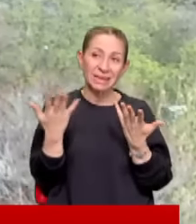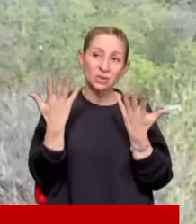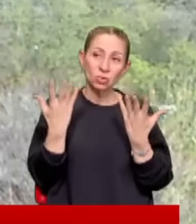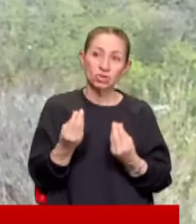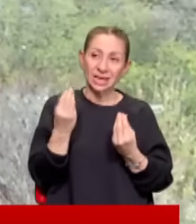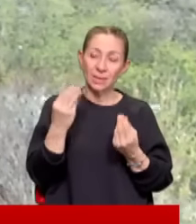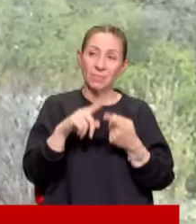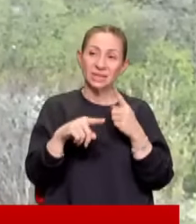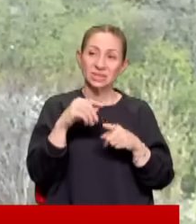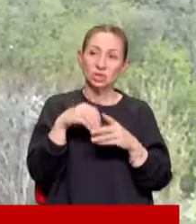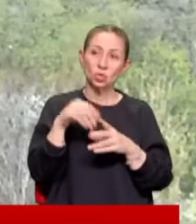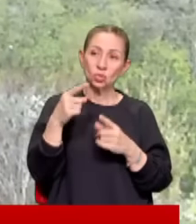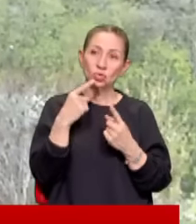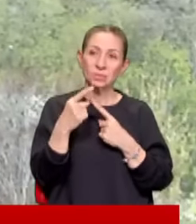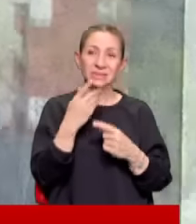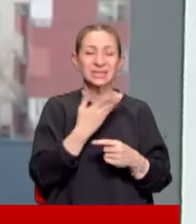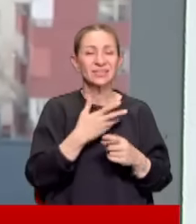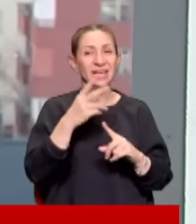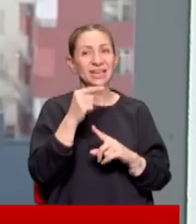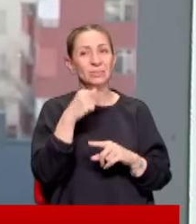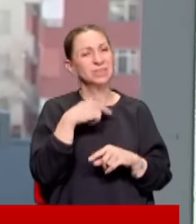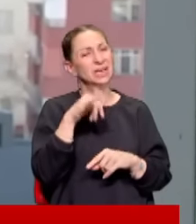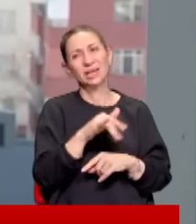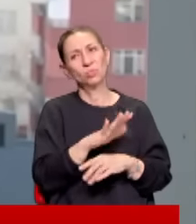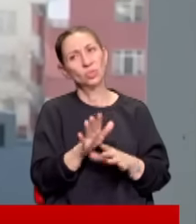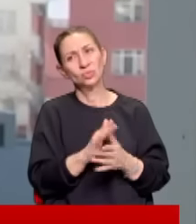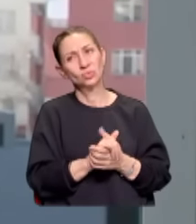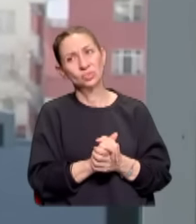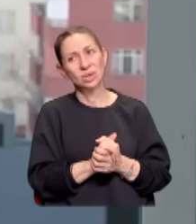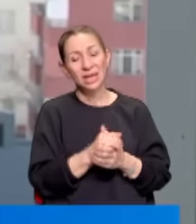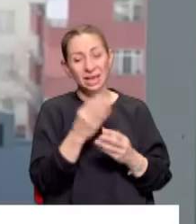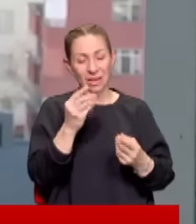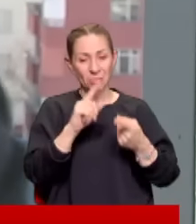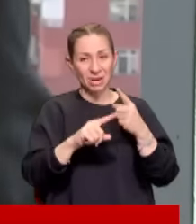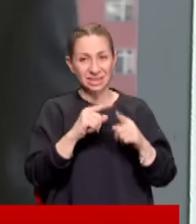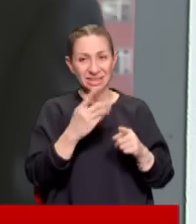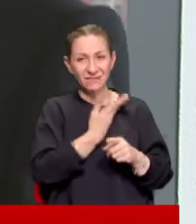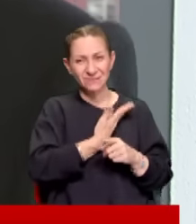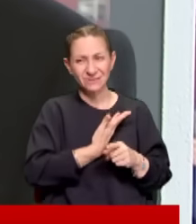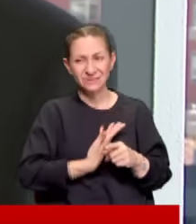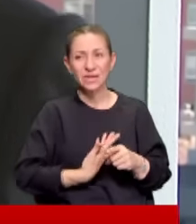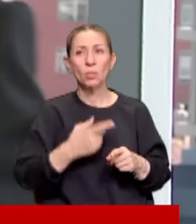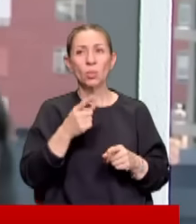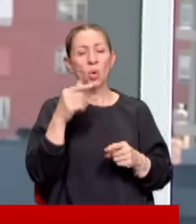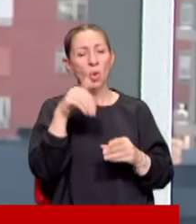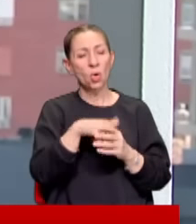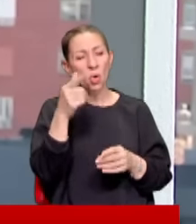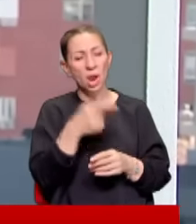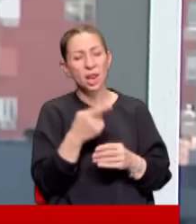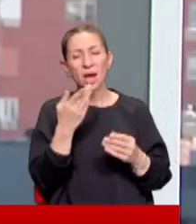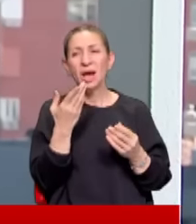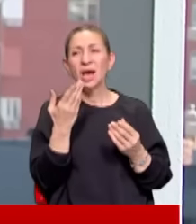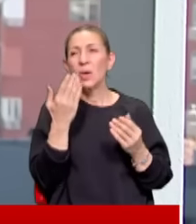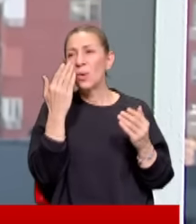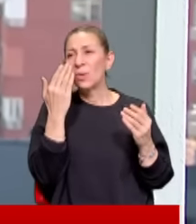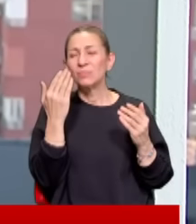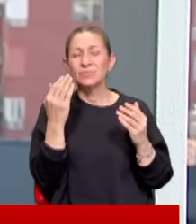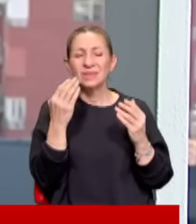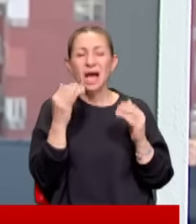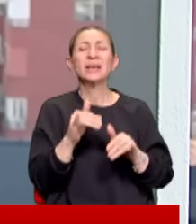İYİ Parti açısından? Oraya gelelim. Sevgili İlker, biz bunu hak etmiyoruz. İYİ Parti'ye gönül vermiş insanların hiçbiri bu oy oranını hak etmiyor. Dolayısıyla